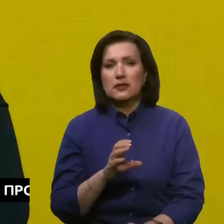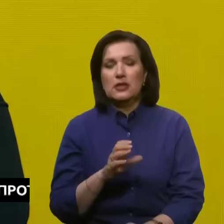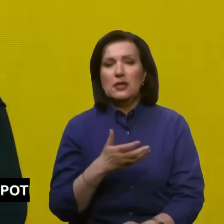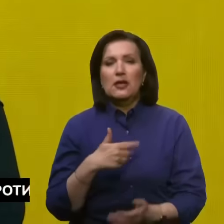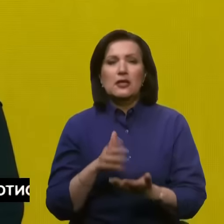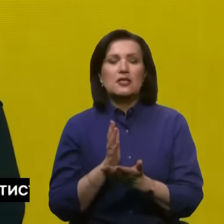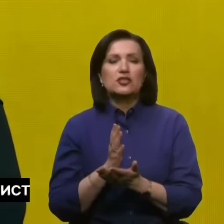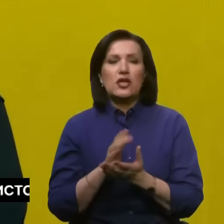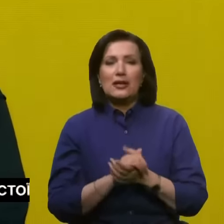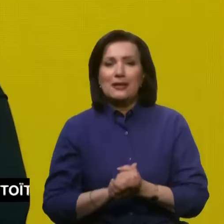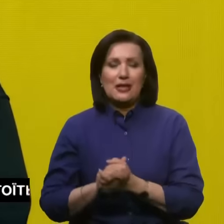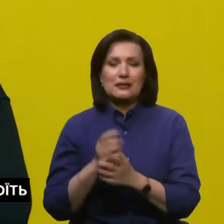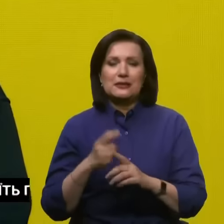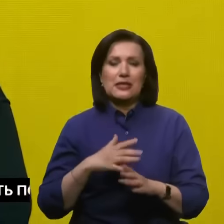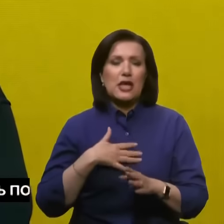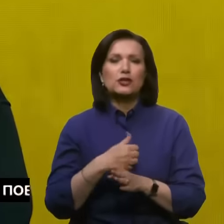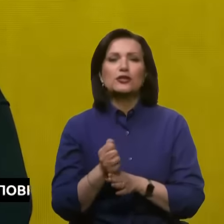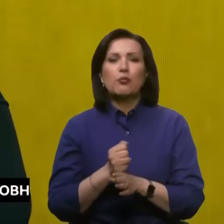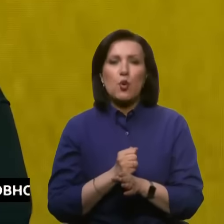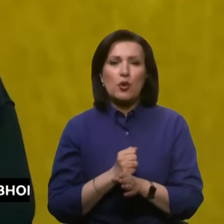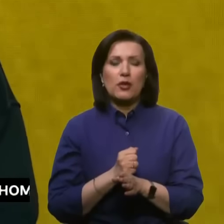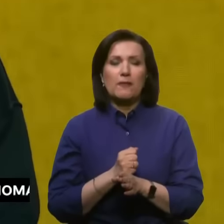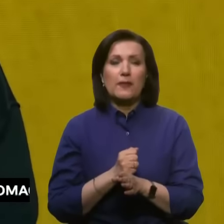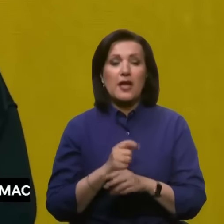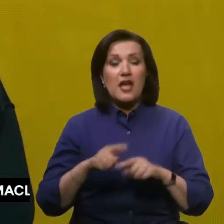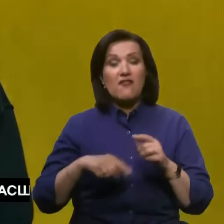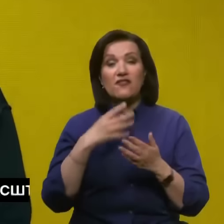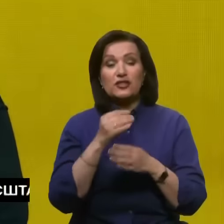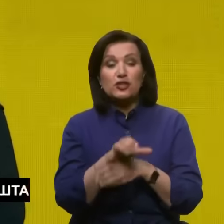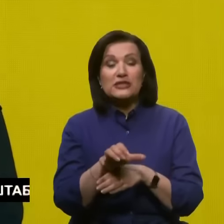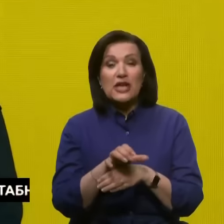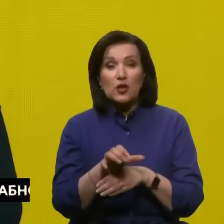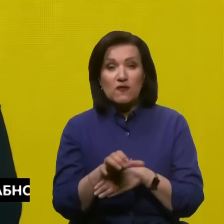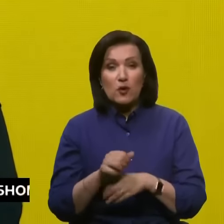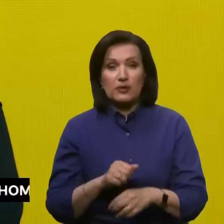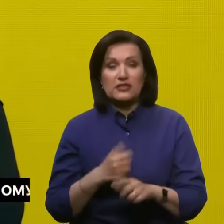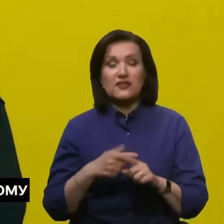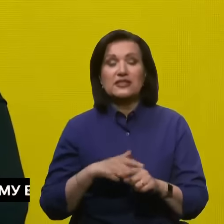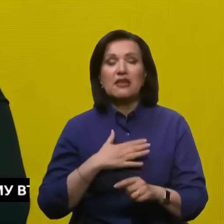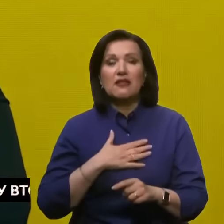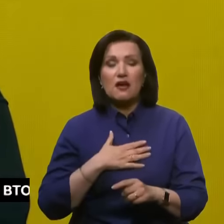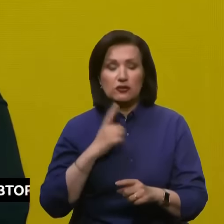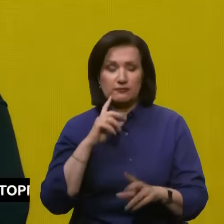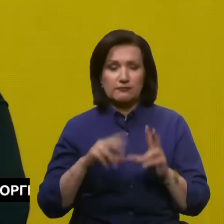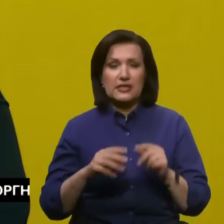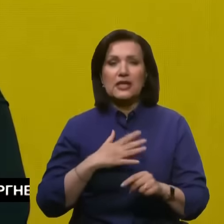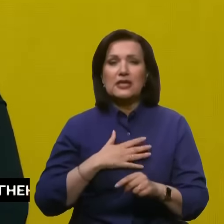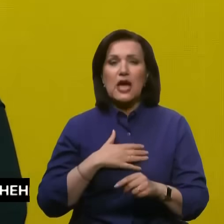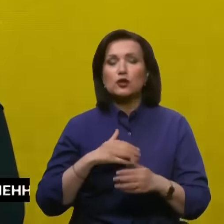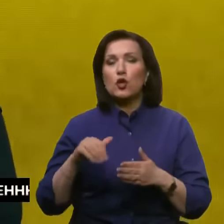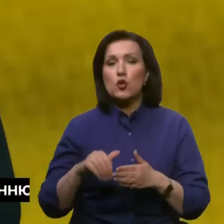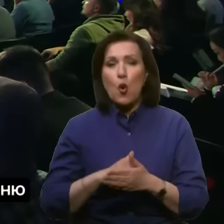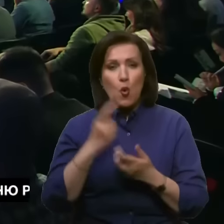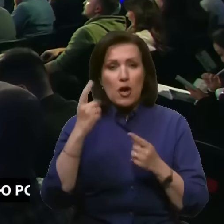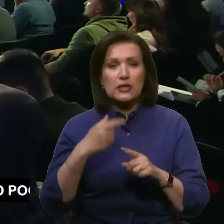Наша єдність – це наша зброя вітчизняного виробництва. І це наше, я вважаю, наше ноу-хау,